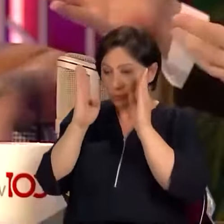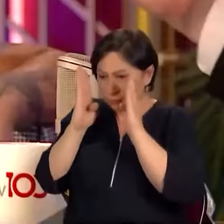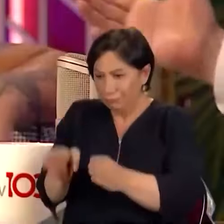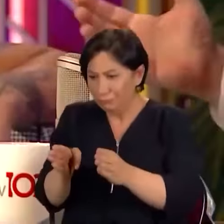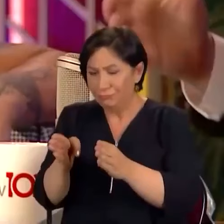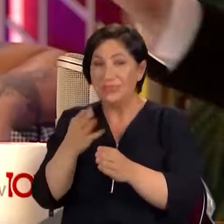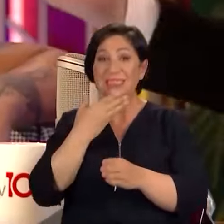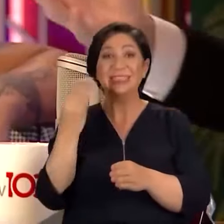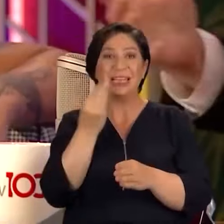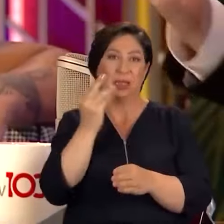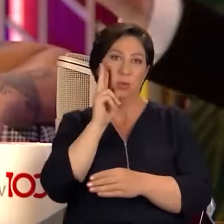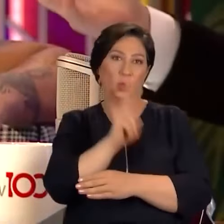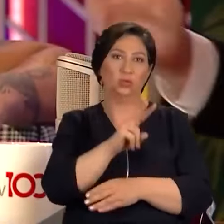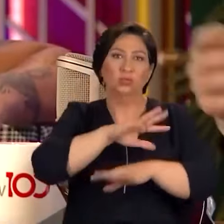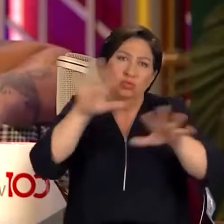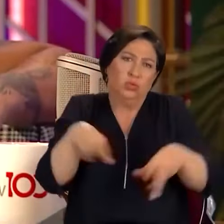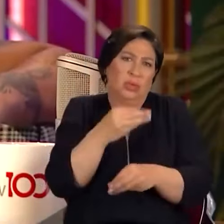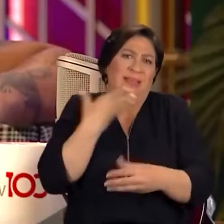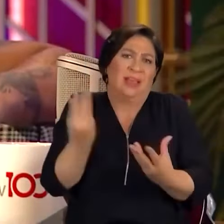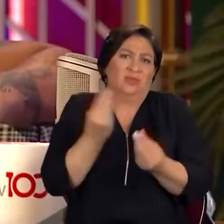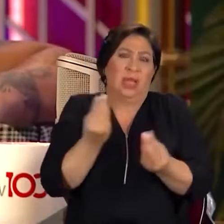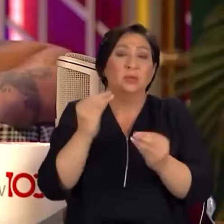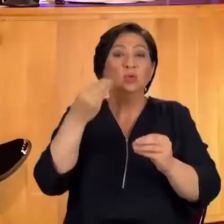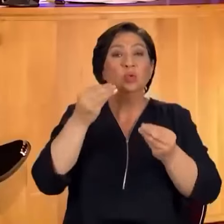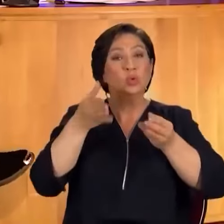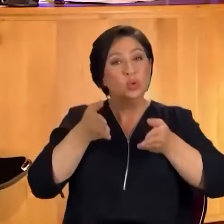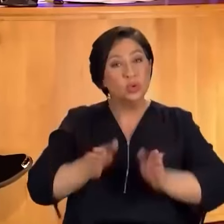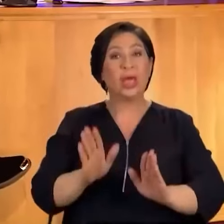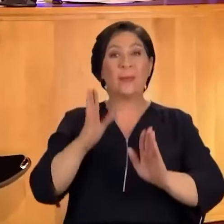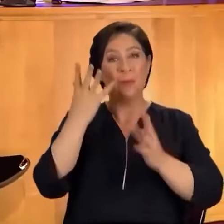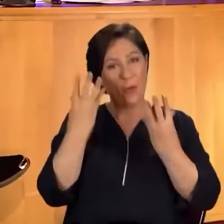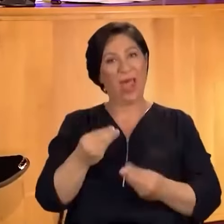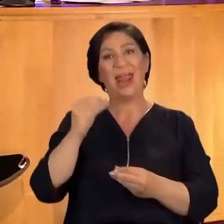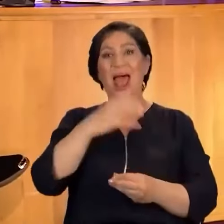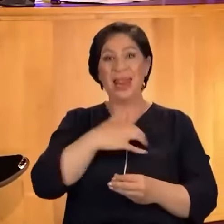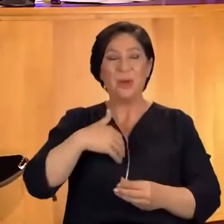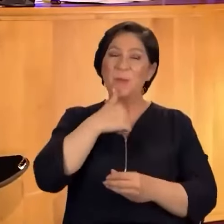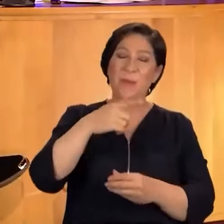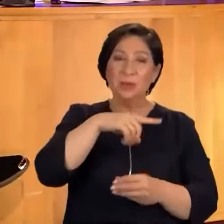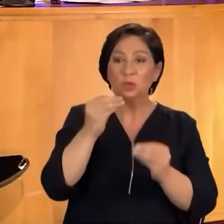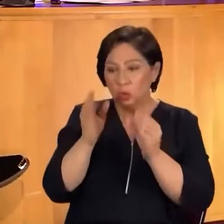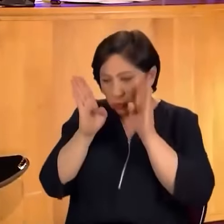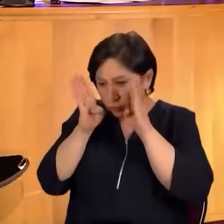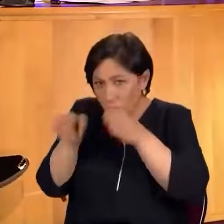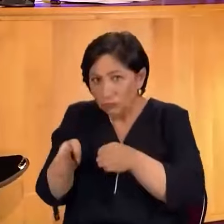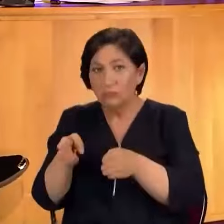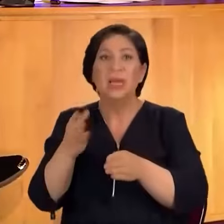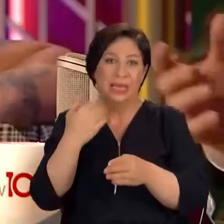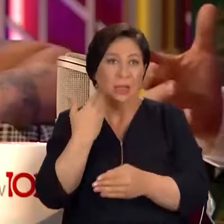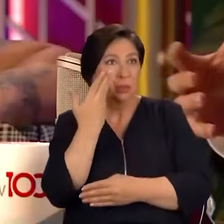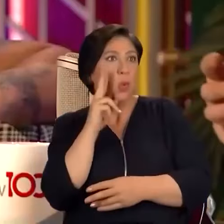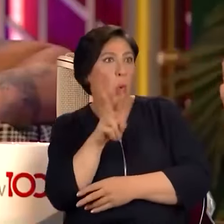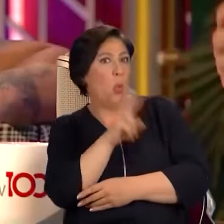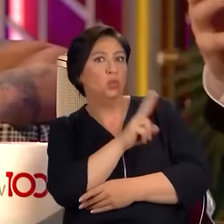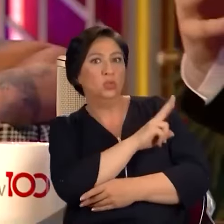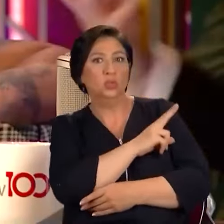Çünkü gençlerde görüyoruz bugün bütün gençlerde çocuk sahibi olan herkes de bu çocuklara adanmış hayatı izliyoruz. Ve